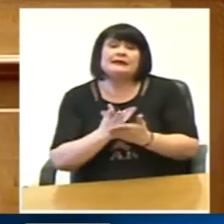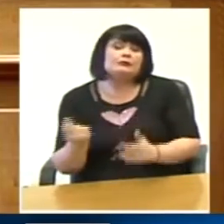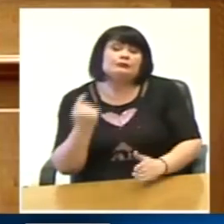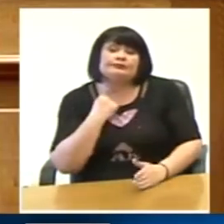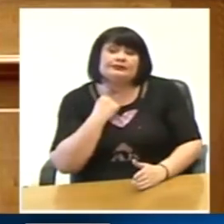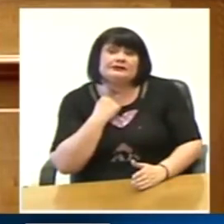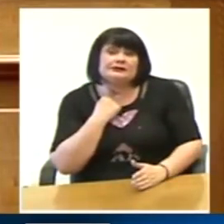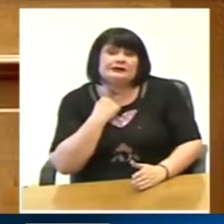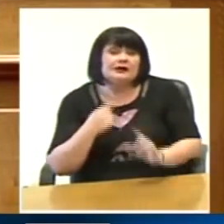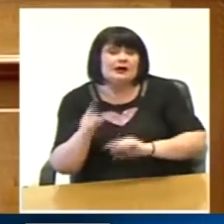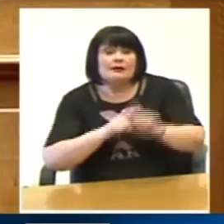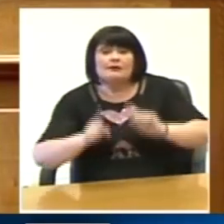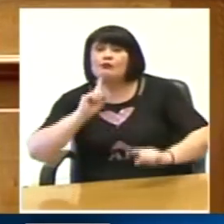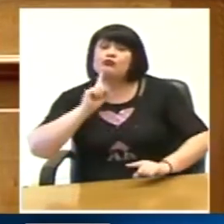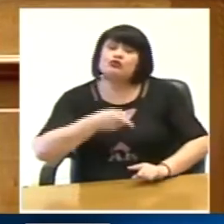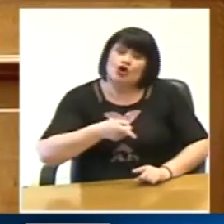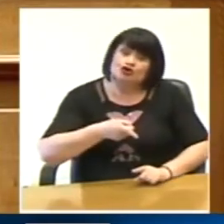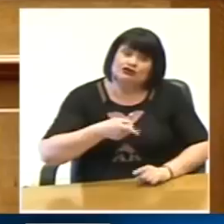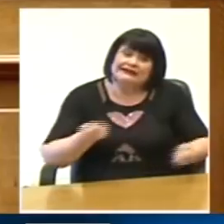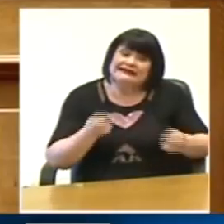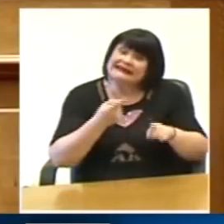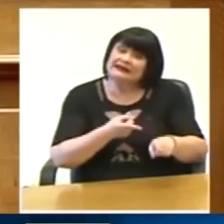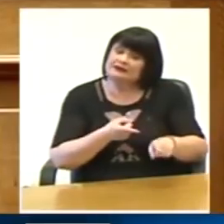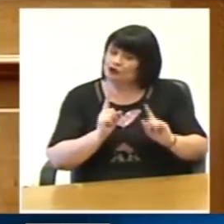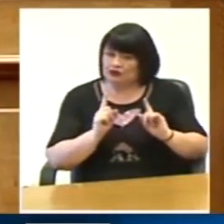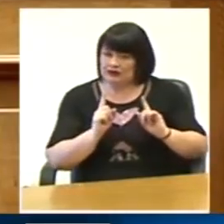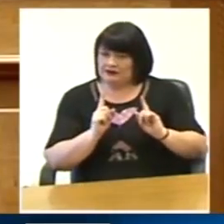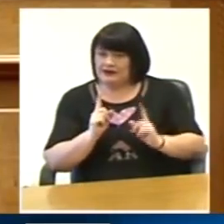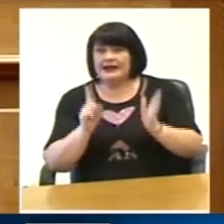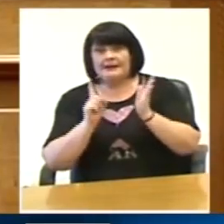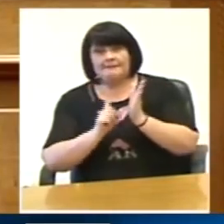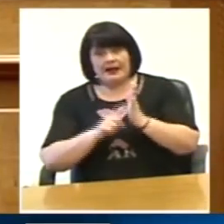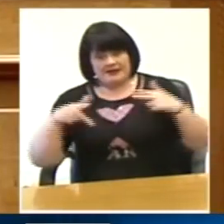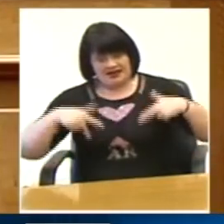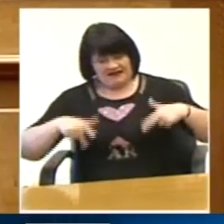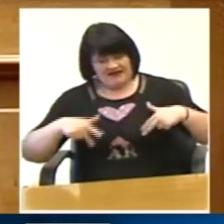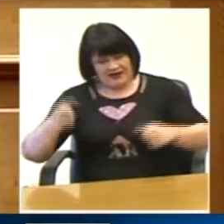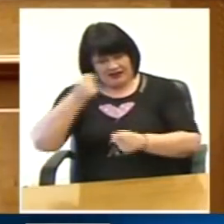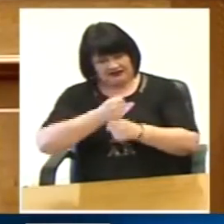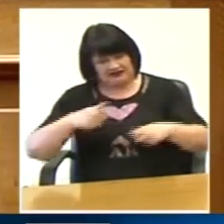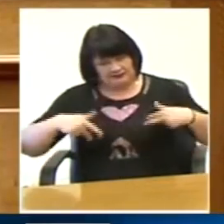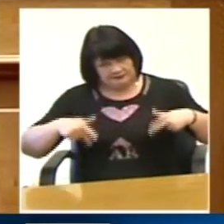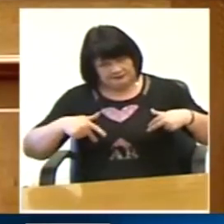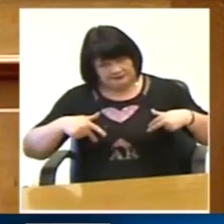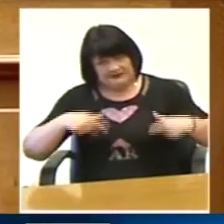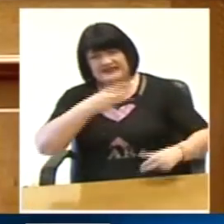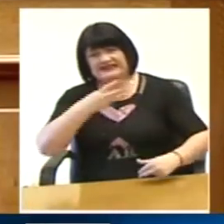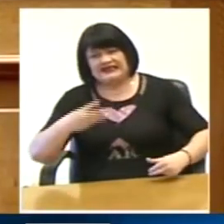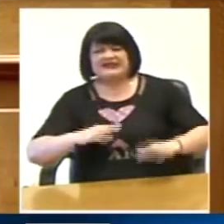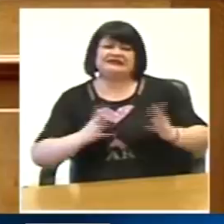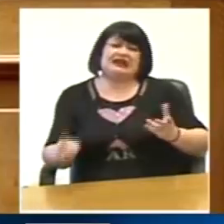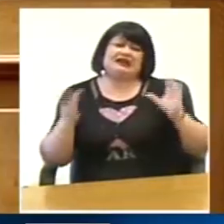Και ποιος θα του επιβάλλει τη χασούρα την οποία θα την έχει? Είτε θα είναι μια κυβέρνηση και, ΣΥΡΙΖΑ, κυβέρνηση